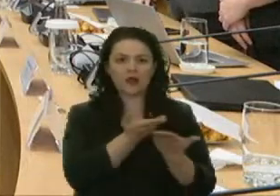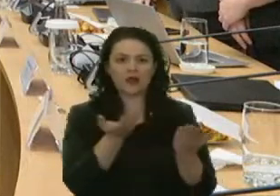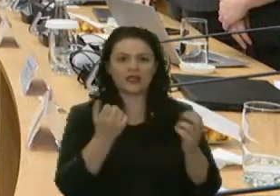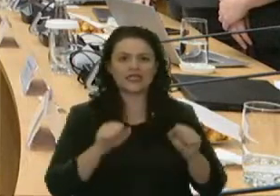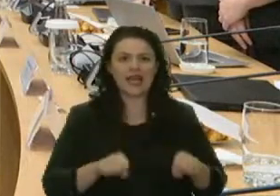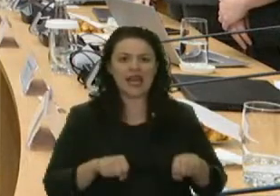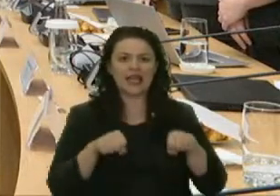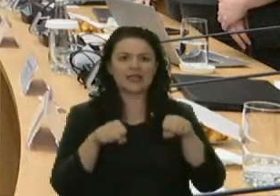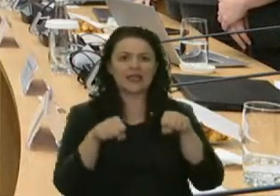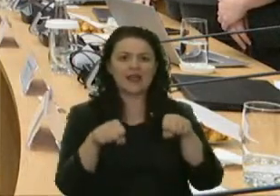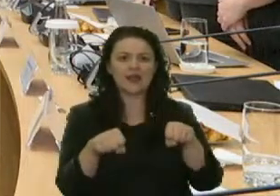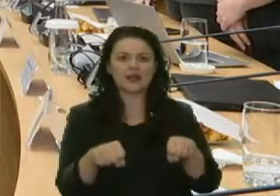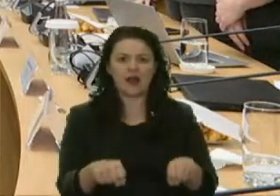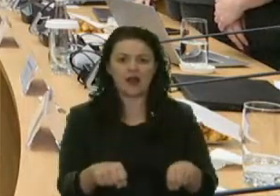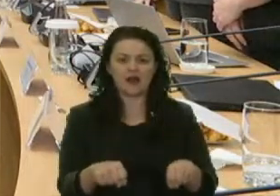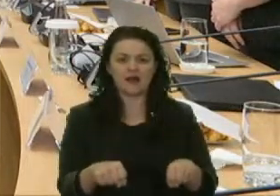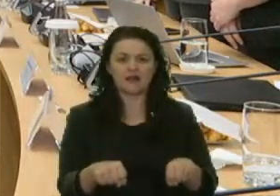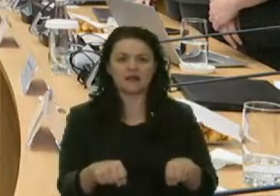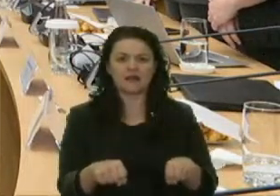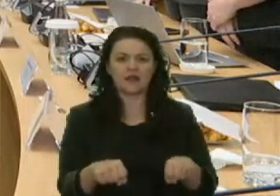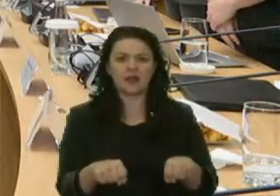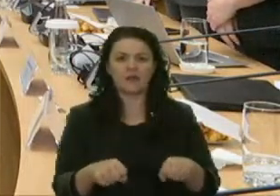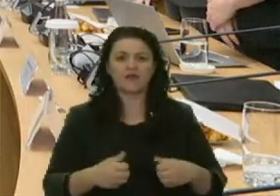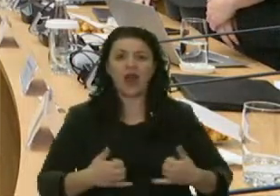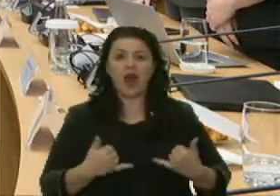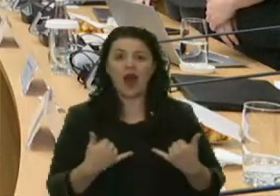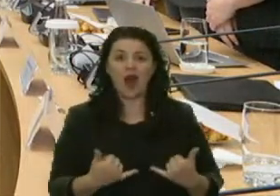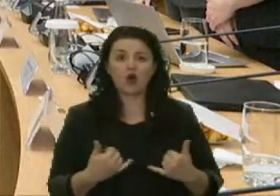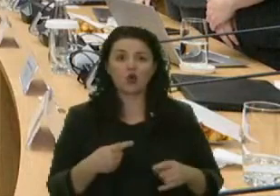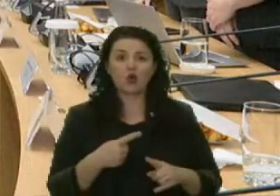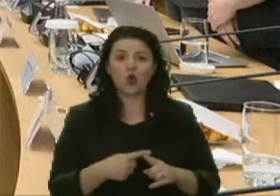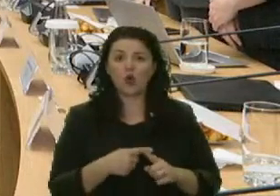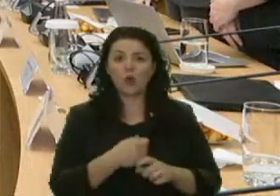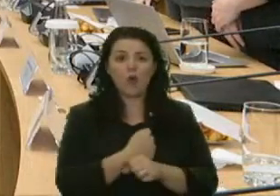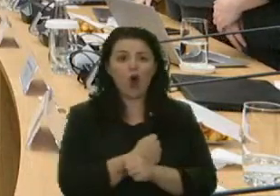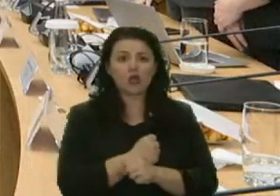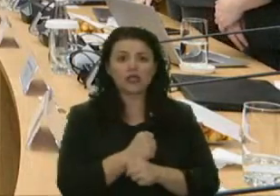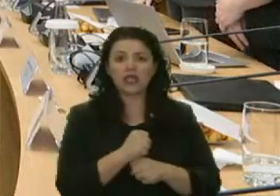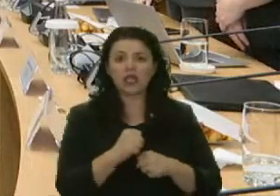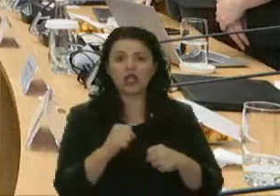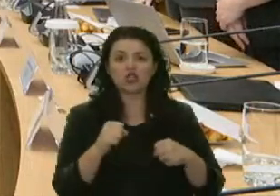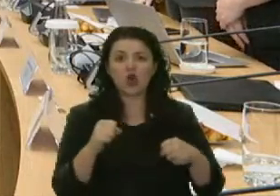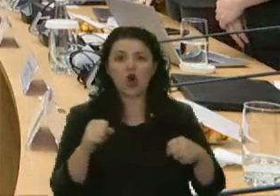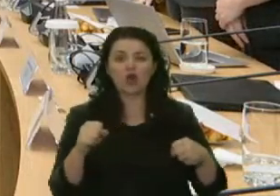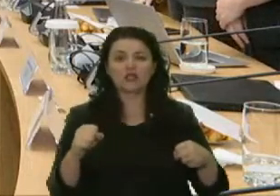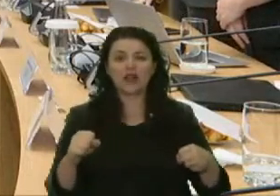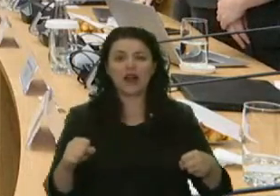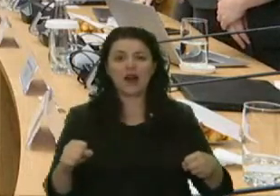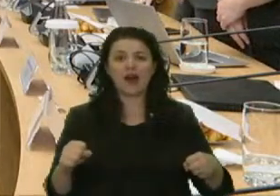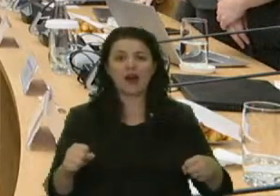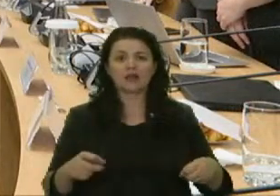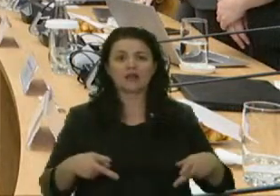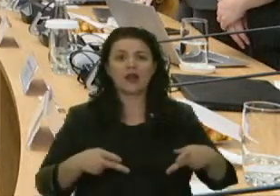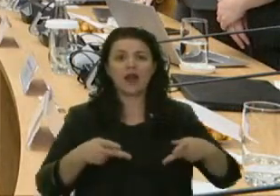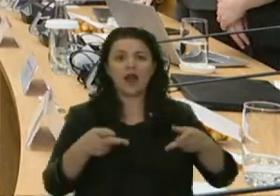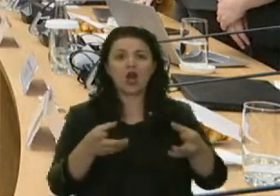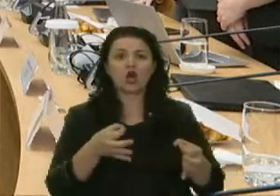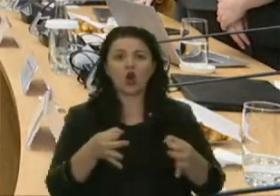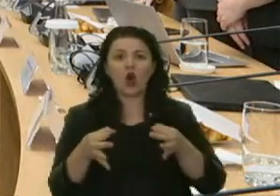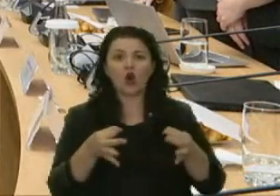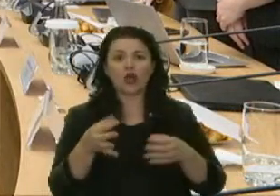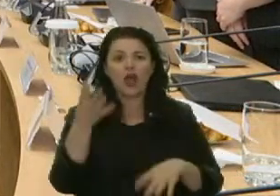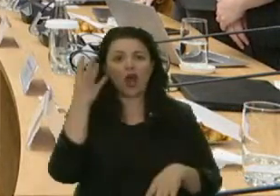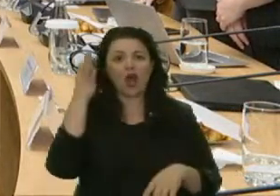Barbarii de Tiron acuma niciodată